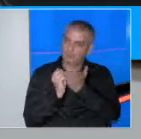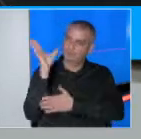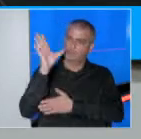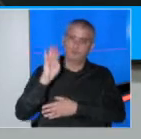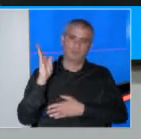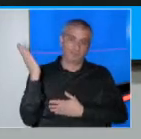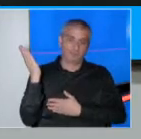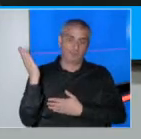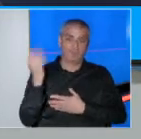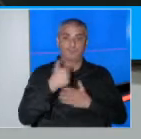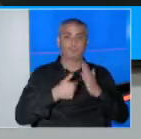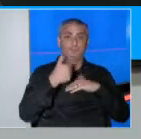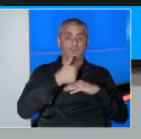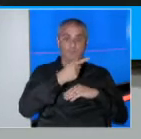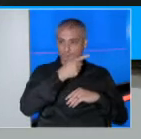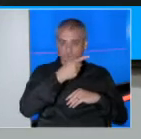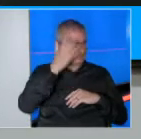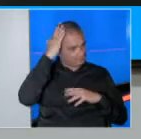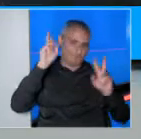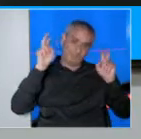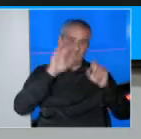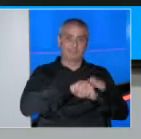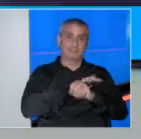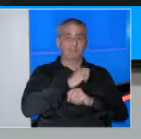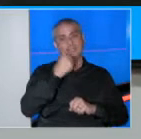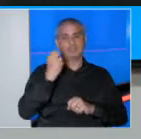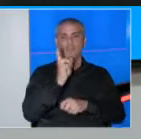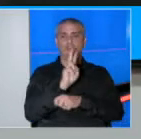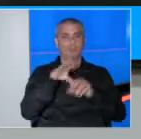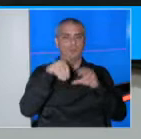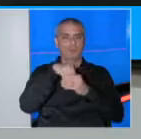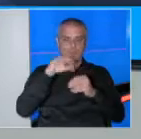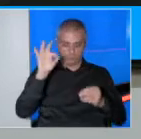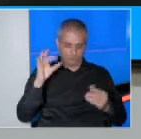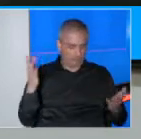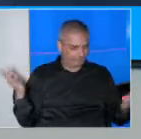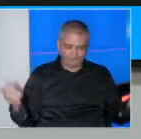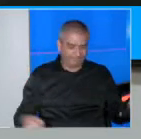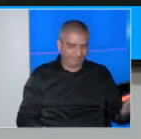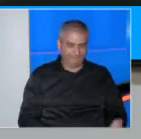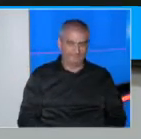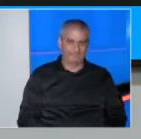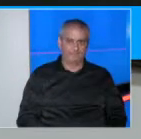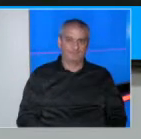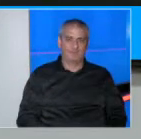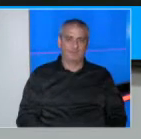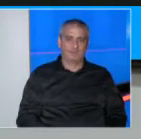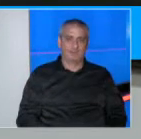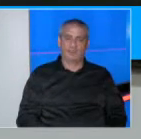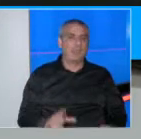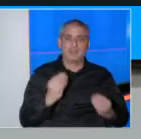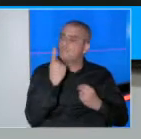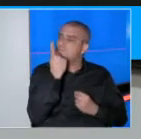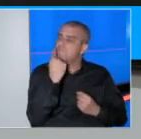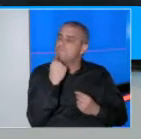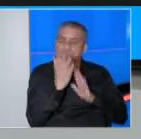נתניהו, ובראשות בנט הכאילו ימני שרימה ושיקר את הבוחרים שלו, לא אין משפט אחד בבחירות שהוא מקיים אחרי